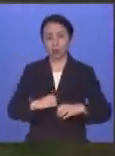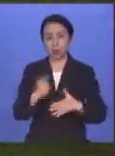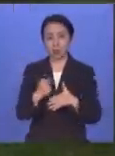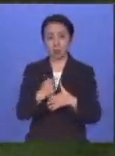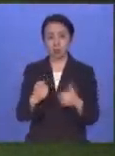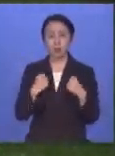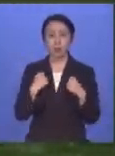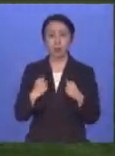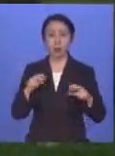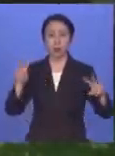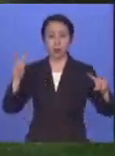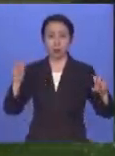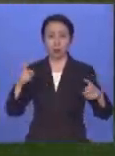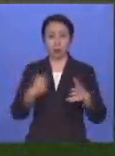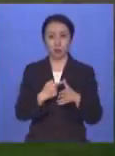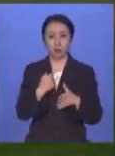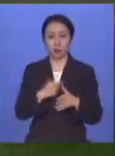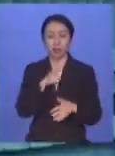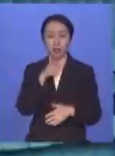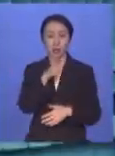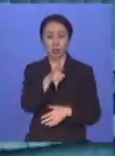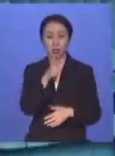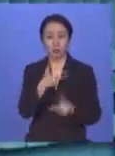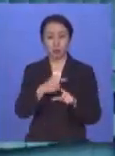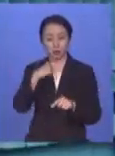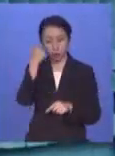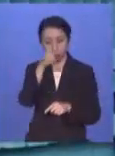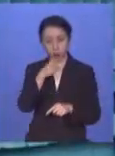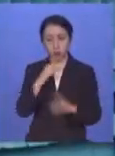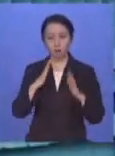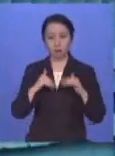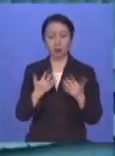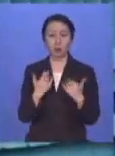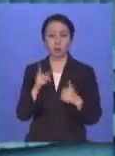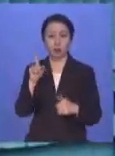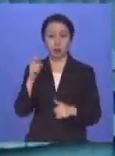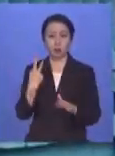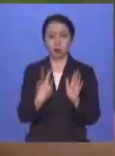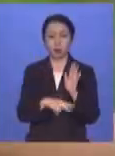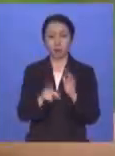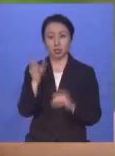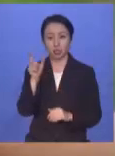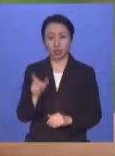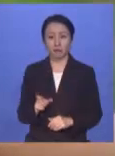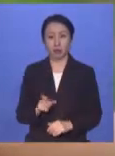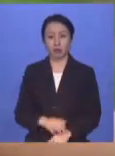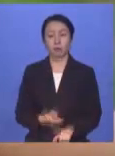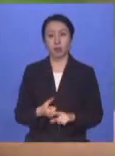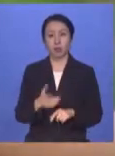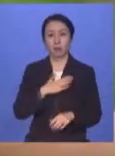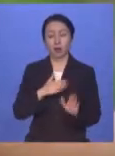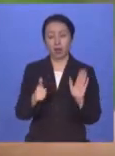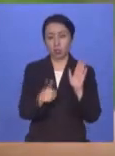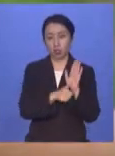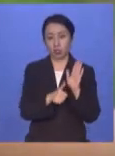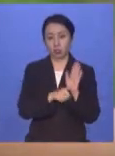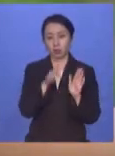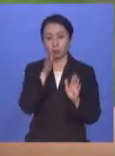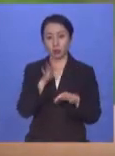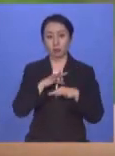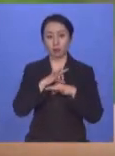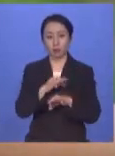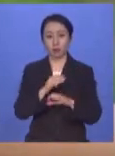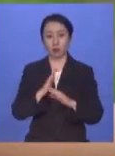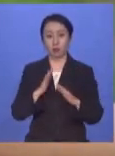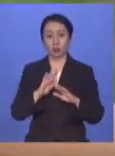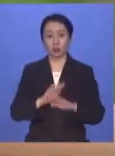название спортивных брендов и имел свои кричалки. К слову, в этом сезоне в лагере отдохнули 170 человек. Это уже моя 6-я смена, проведенная в этом